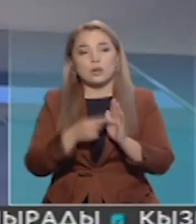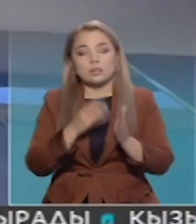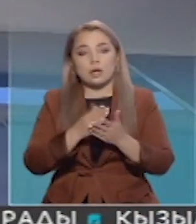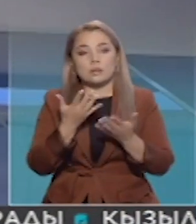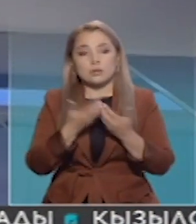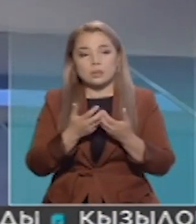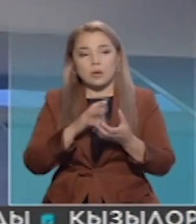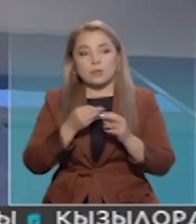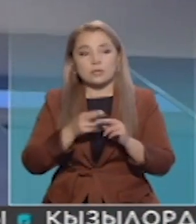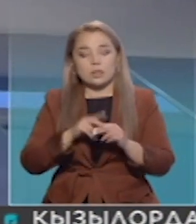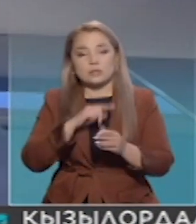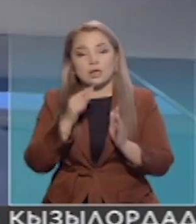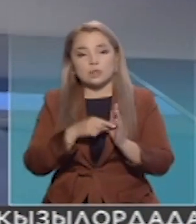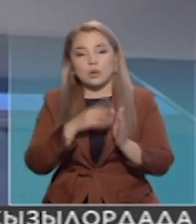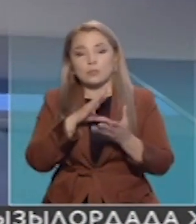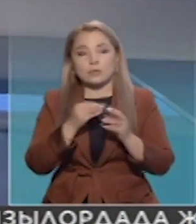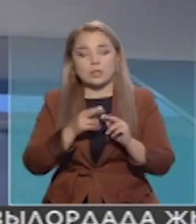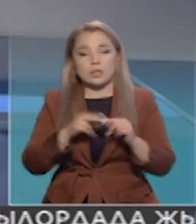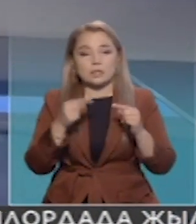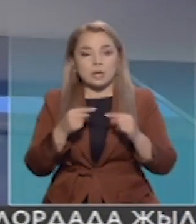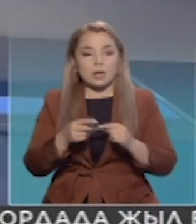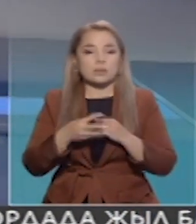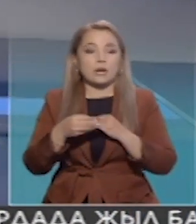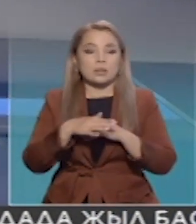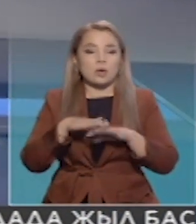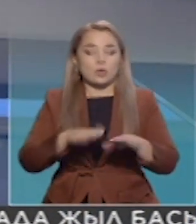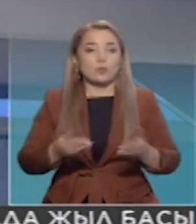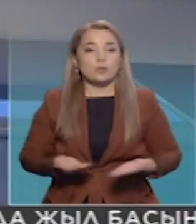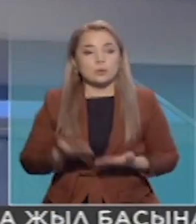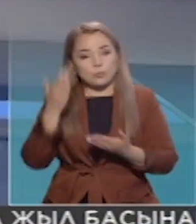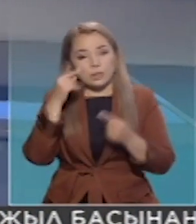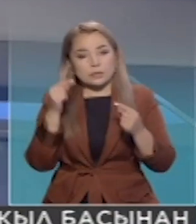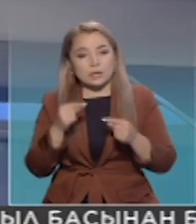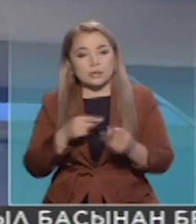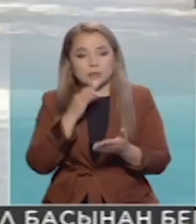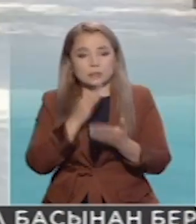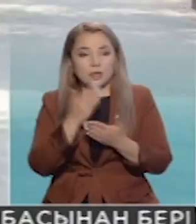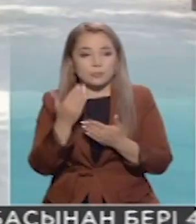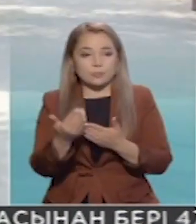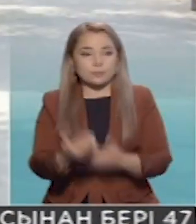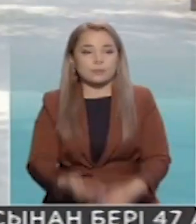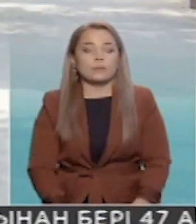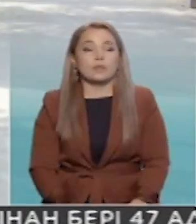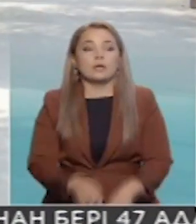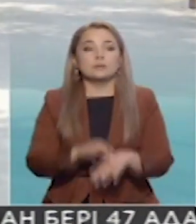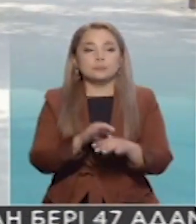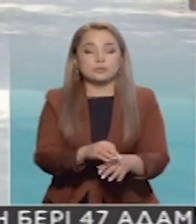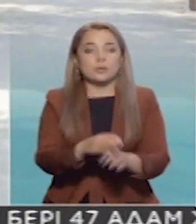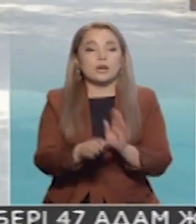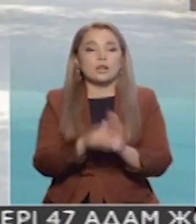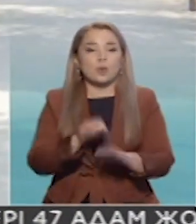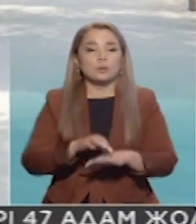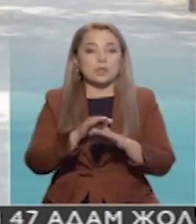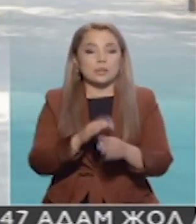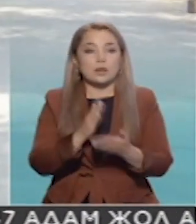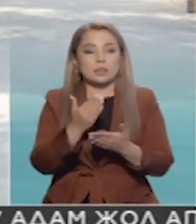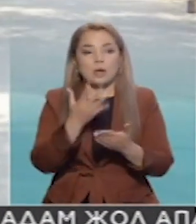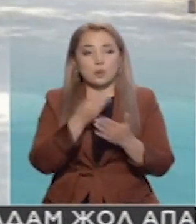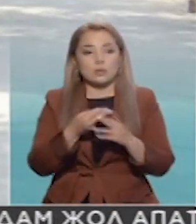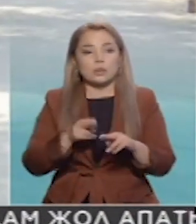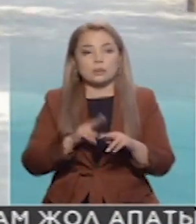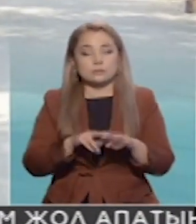сан сауалдардың нақты жауабы. Өңір тұрғындарының пікірі осыған саяды. Бесі күнгі өтетін референдумды жайлы айтатын болсақ, ол